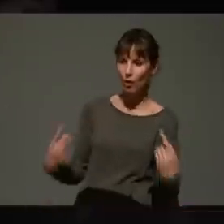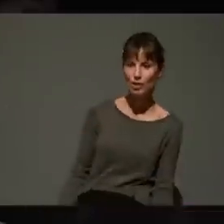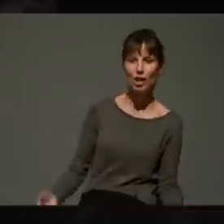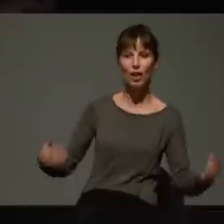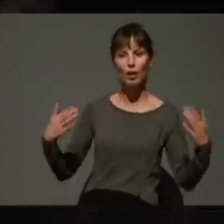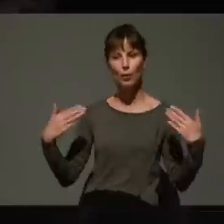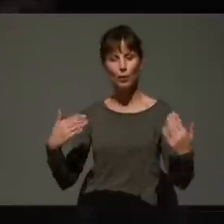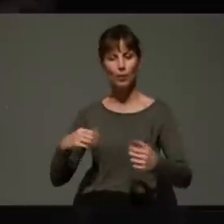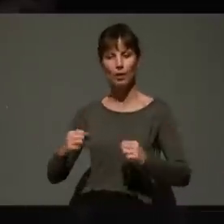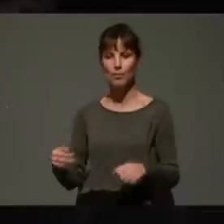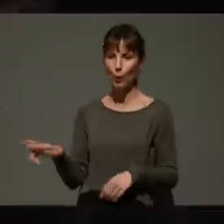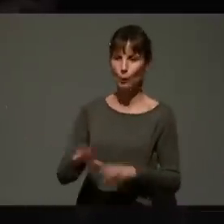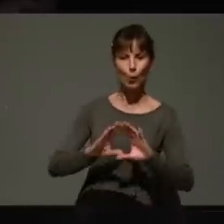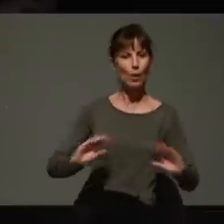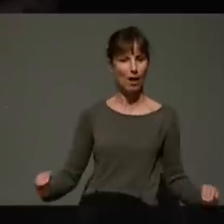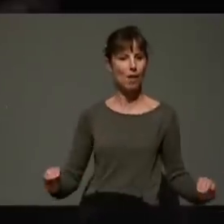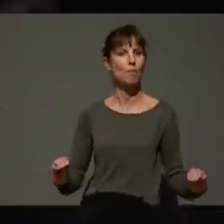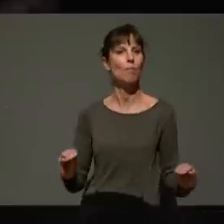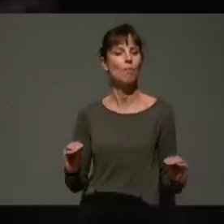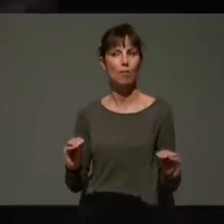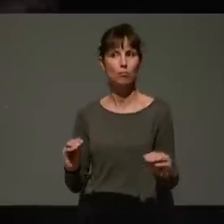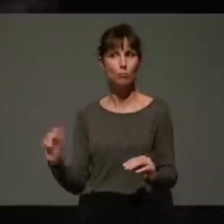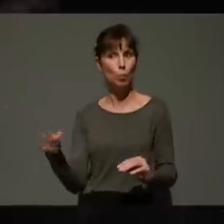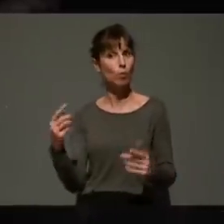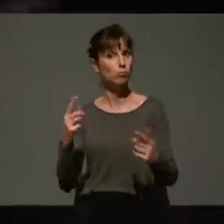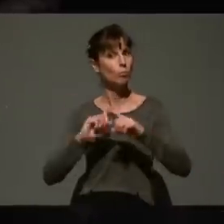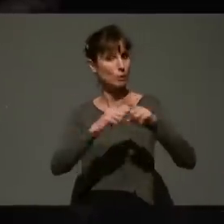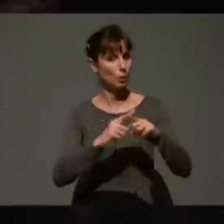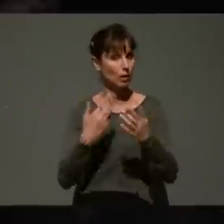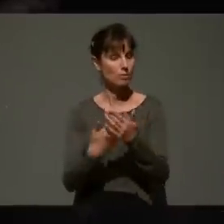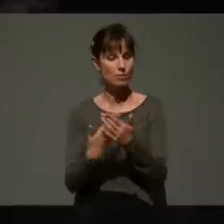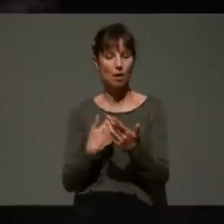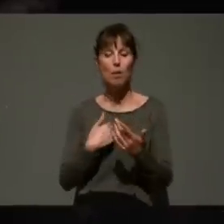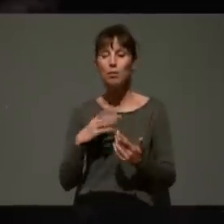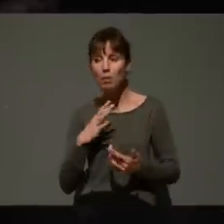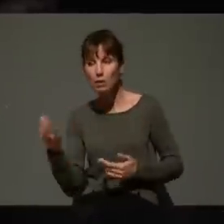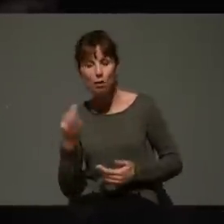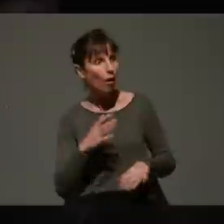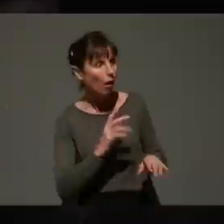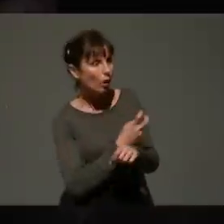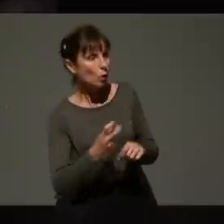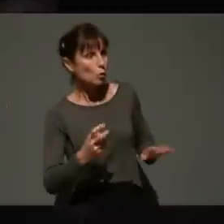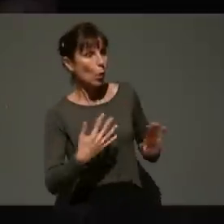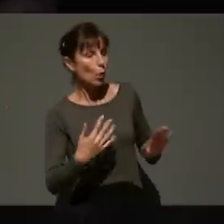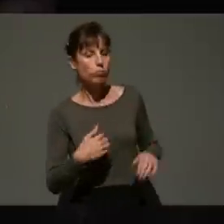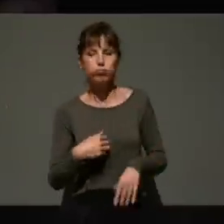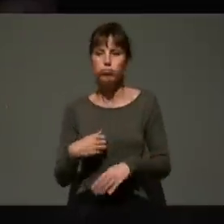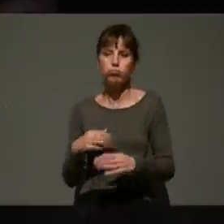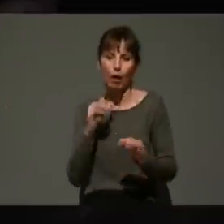ça permet de revenir au calme. Voilà. Actuellement, certains nous disent, les étirements, c'est dangereux. Rien n'est